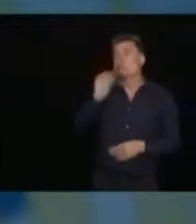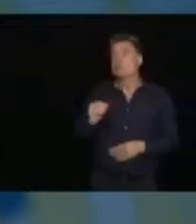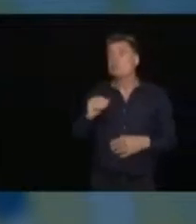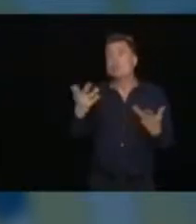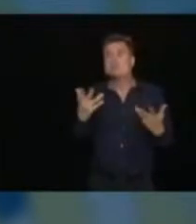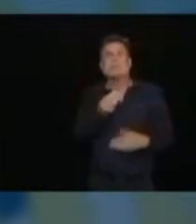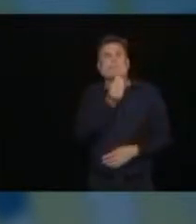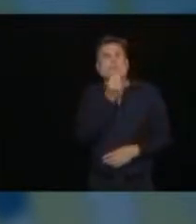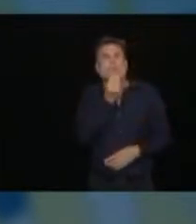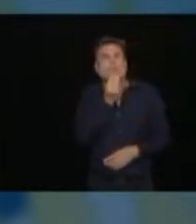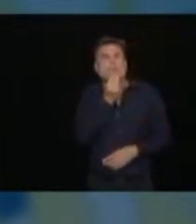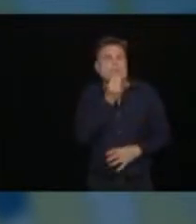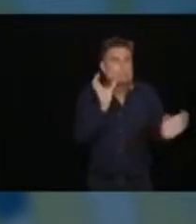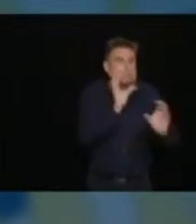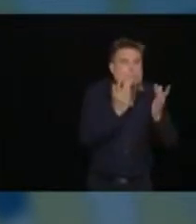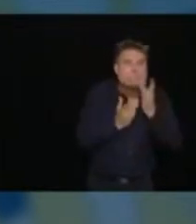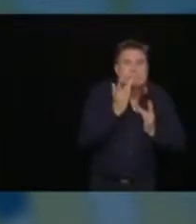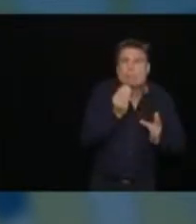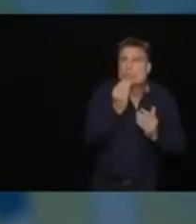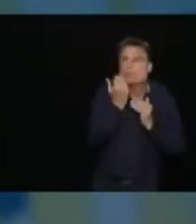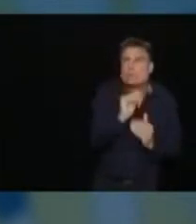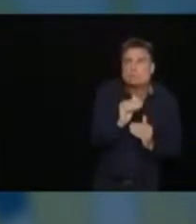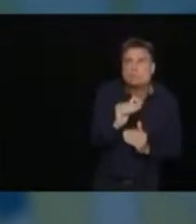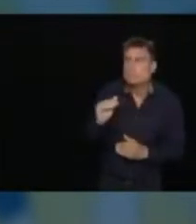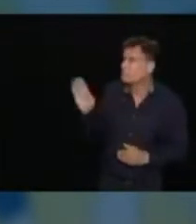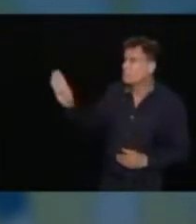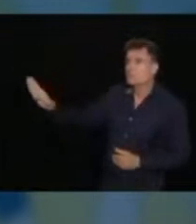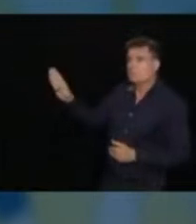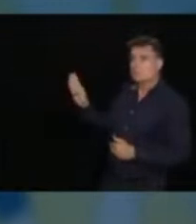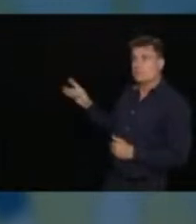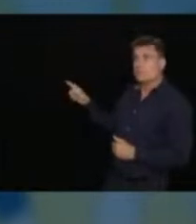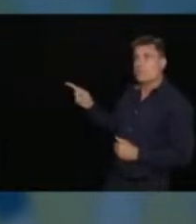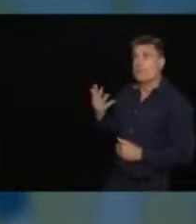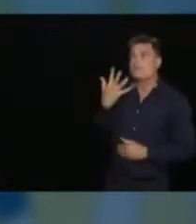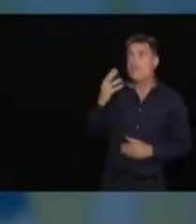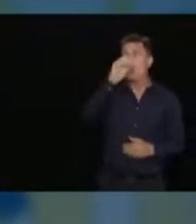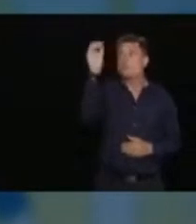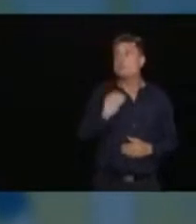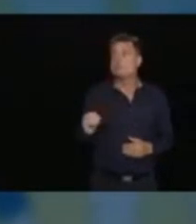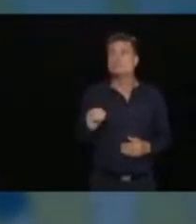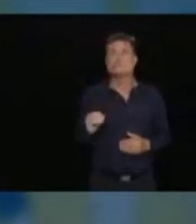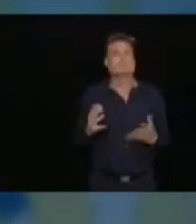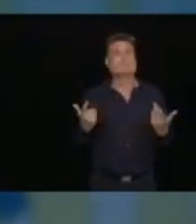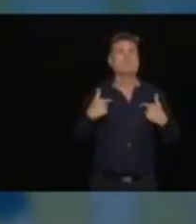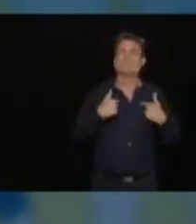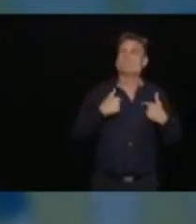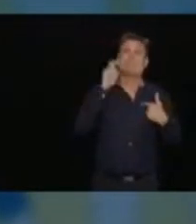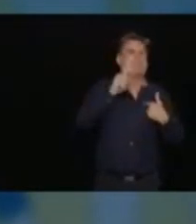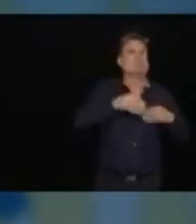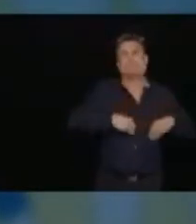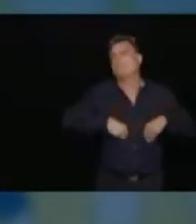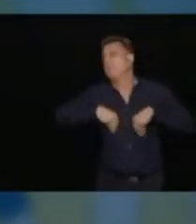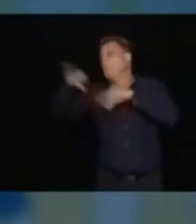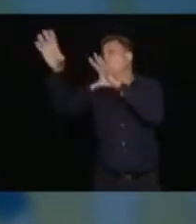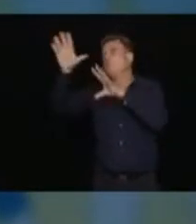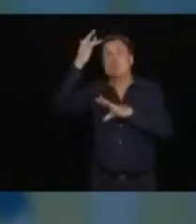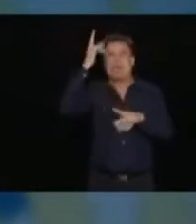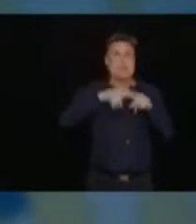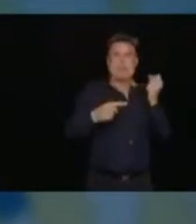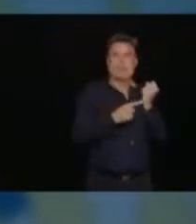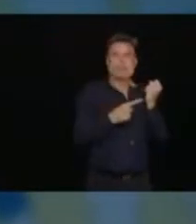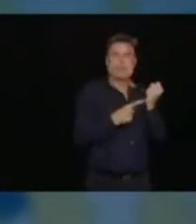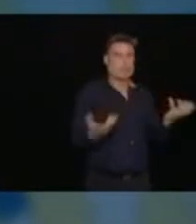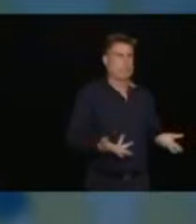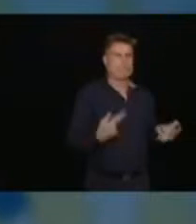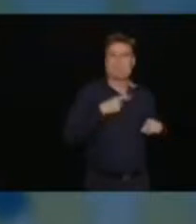那么5%的人呢，他们说觉得不能动了，不能到处走来走去了。那么69%的人